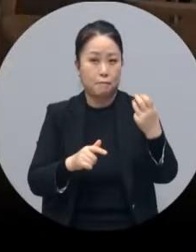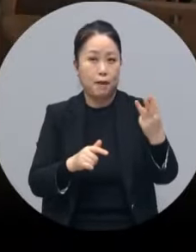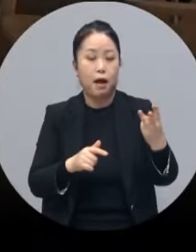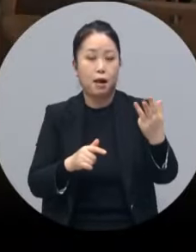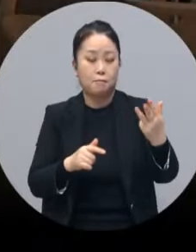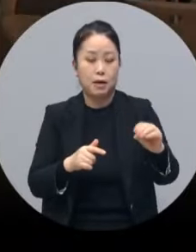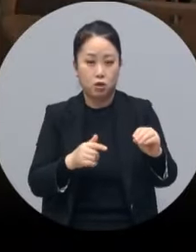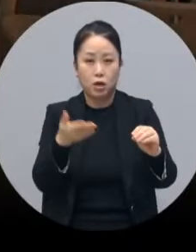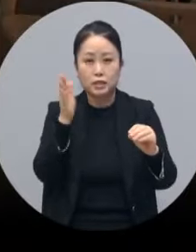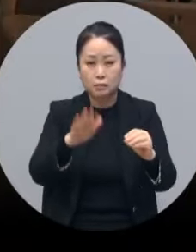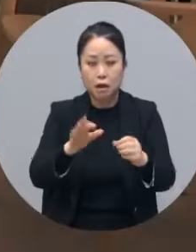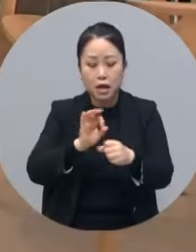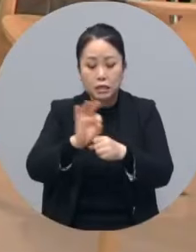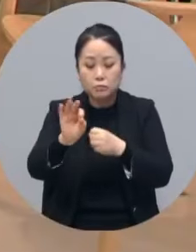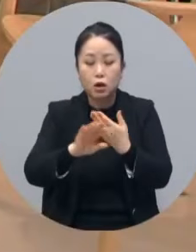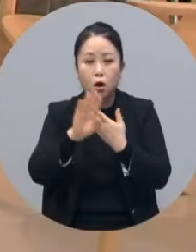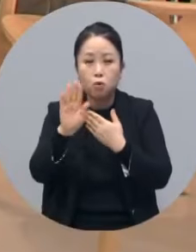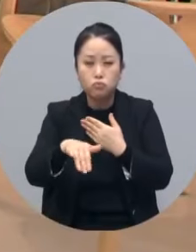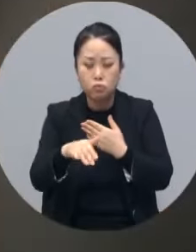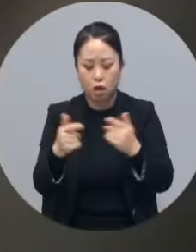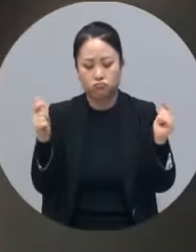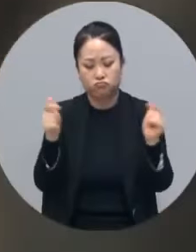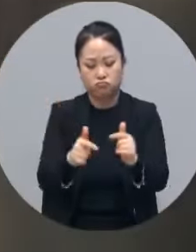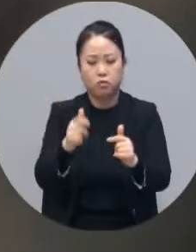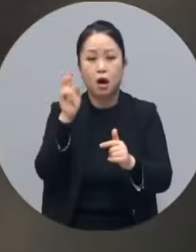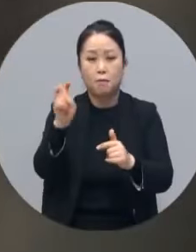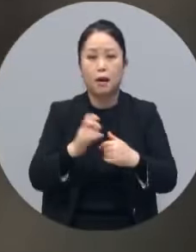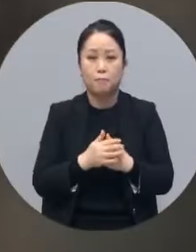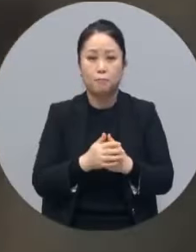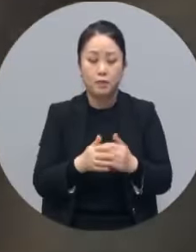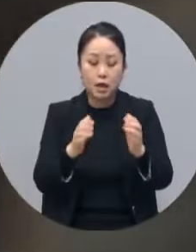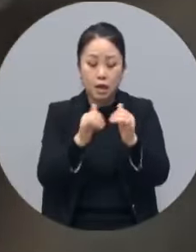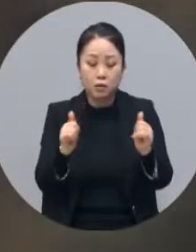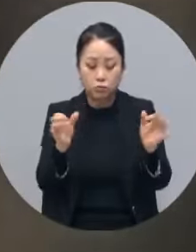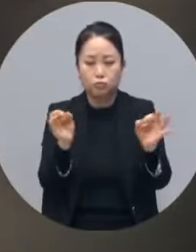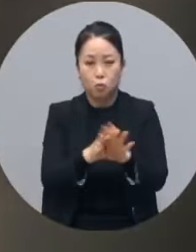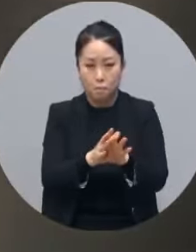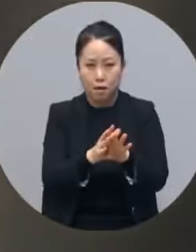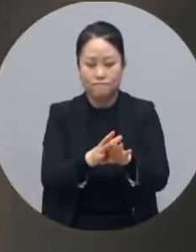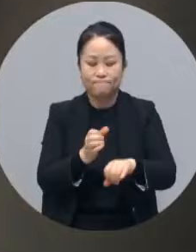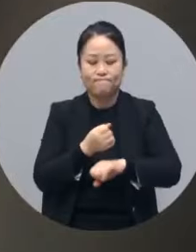16만 명 가까이 줄어들 것으로 예상되고 있습니다. 인구소멸 리포트 박준호입니다.